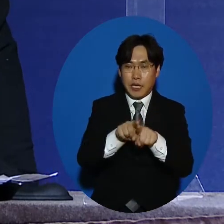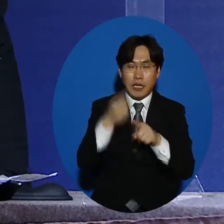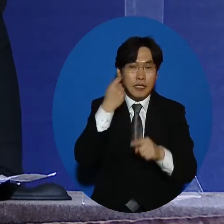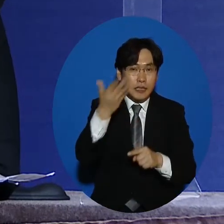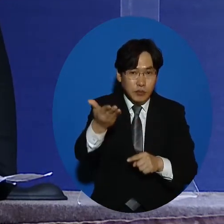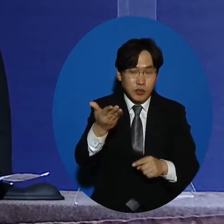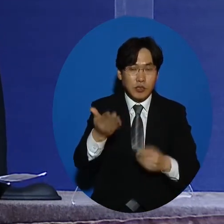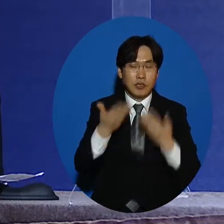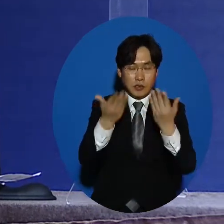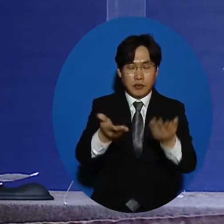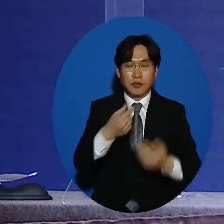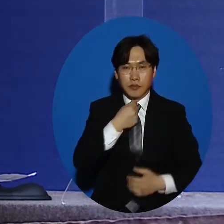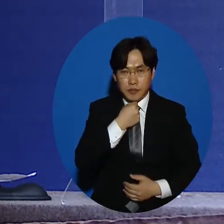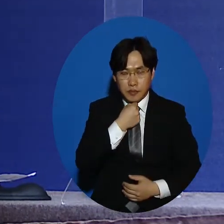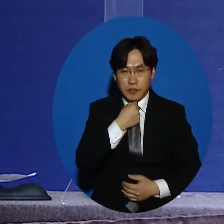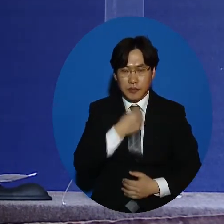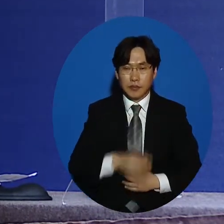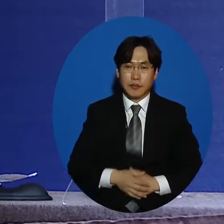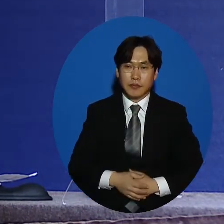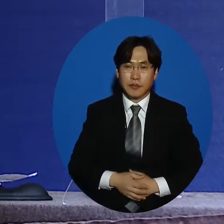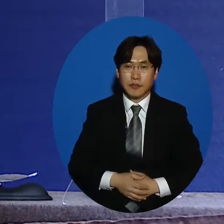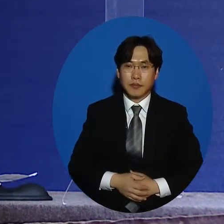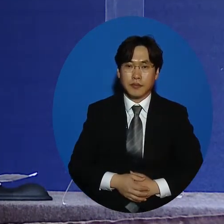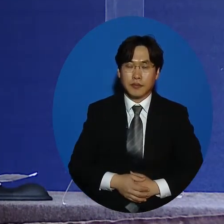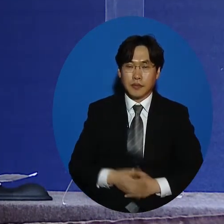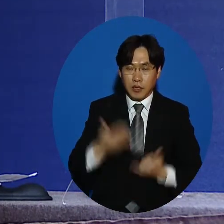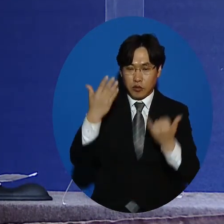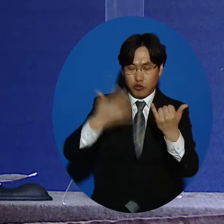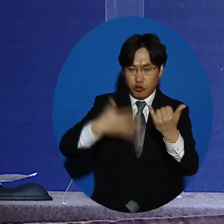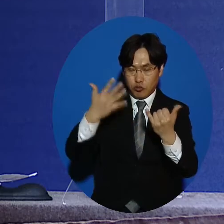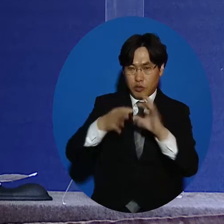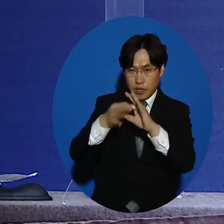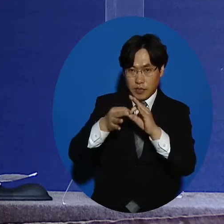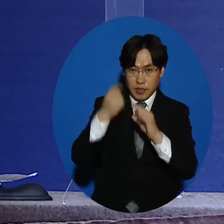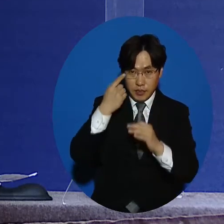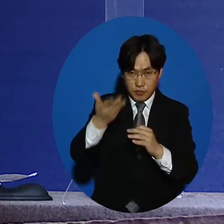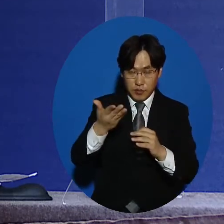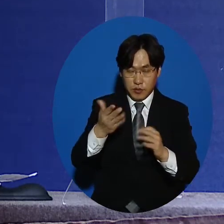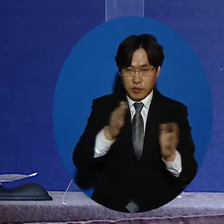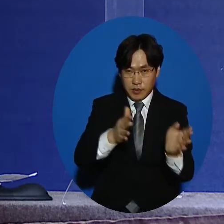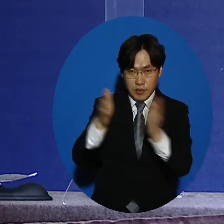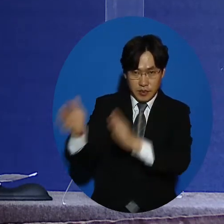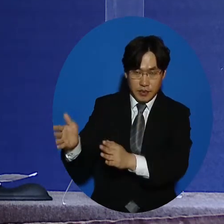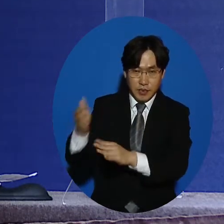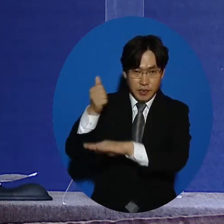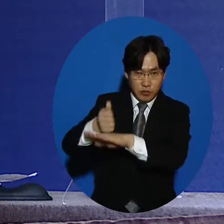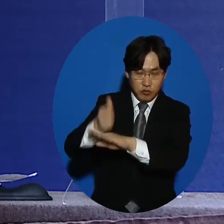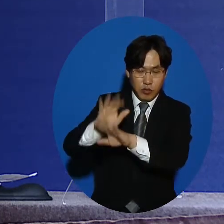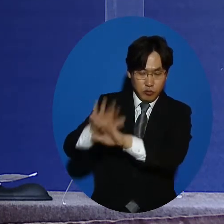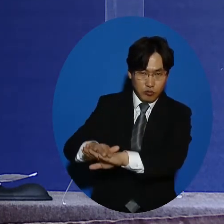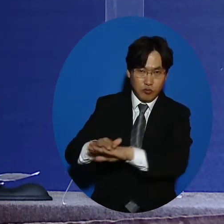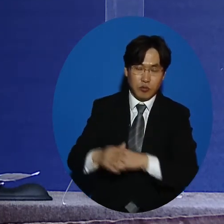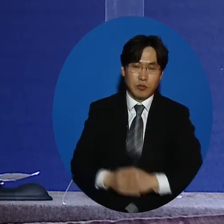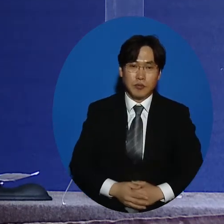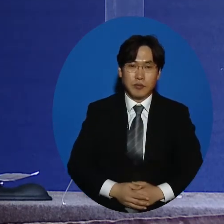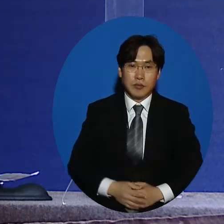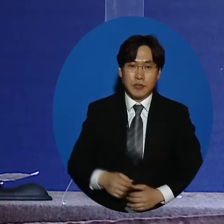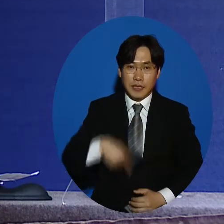교수님께 직접 이렇게 유튜브로 들어온 거 공개하겠습니다. 자, 그러면 다음 토론자